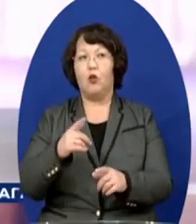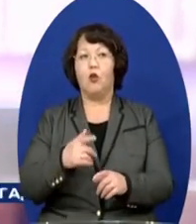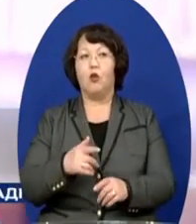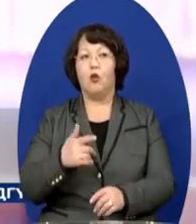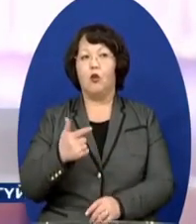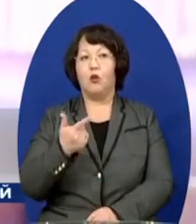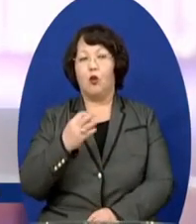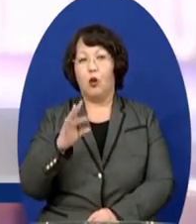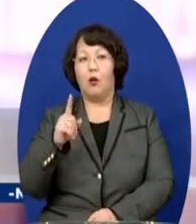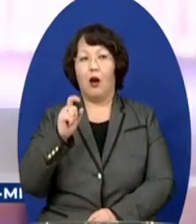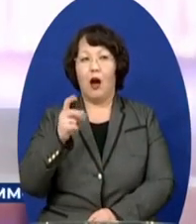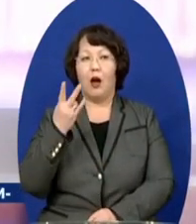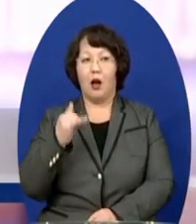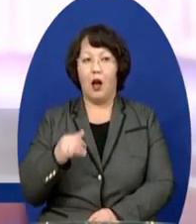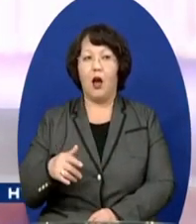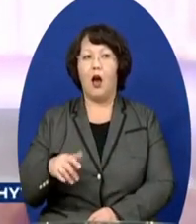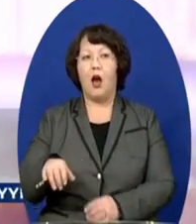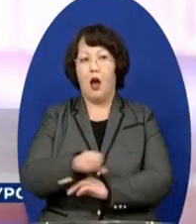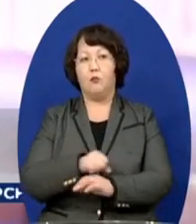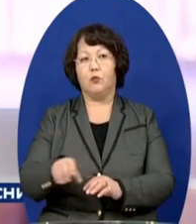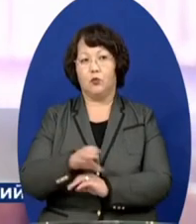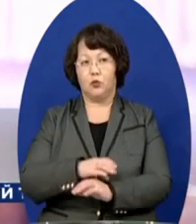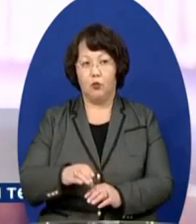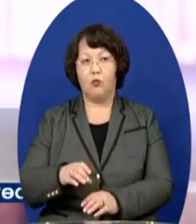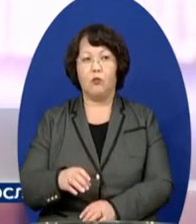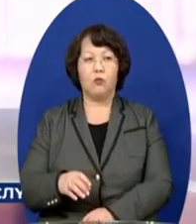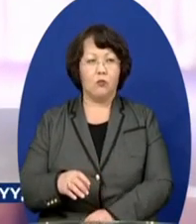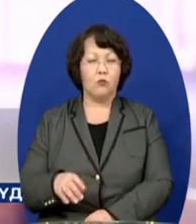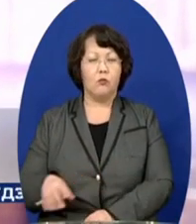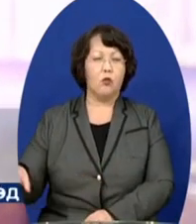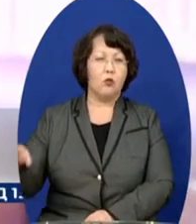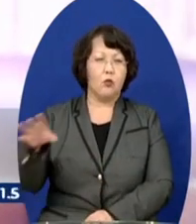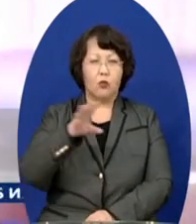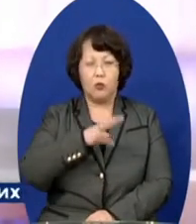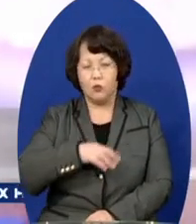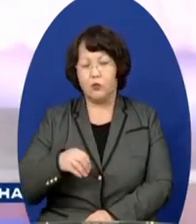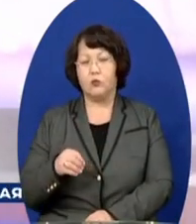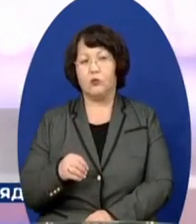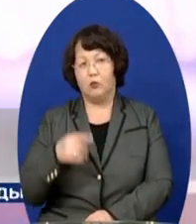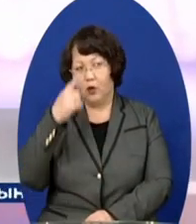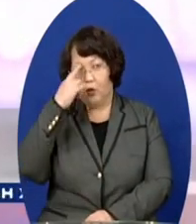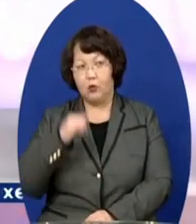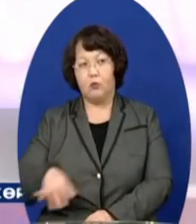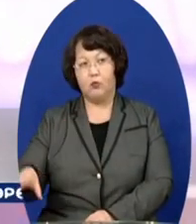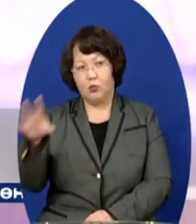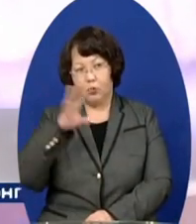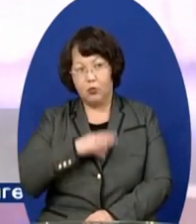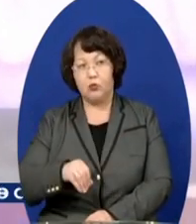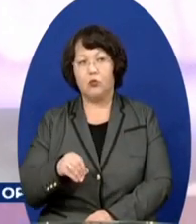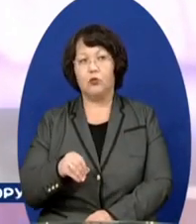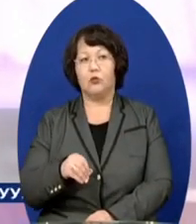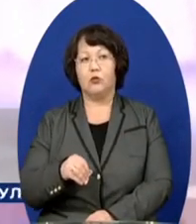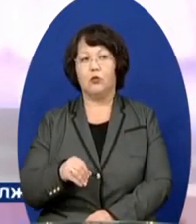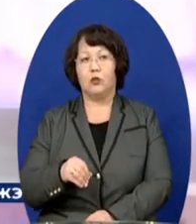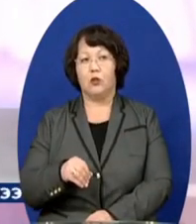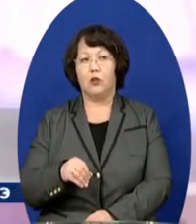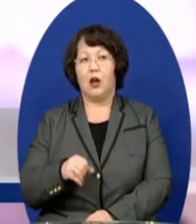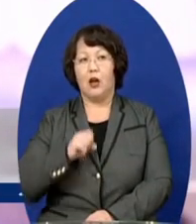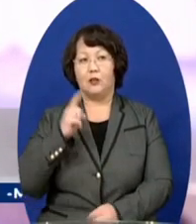аваага аймаг сум их хурд ингээд нийт монголчуудаа